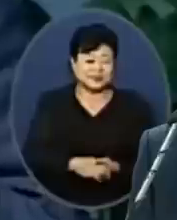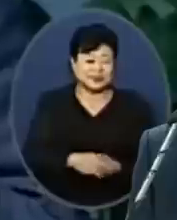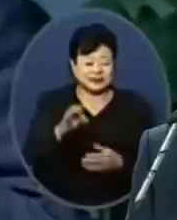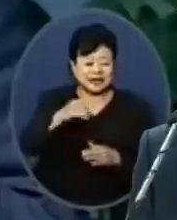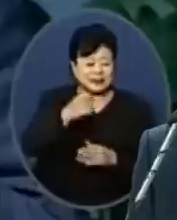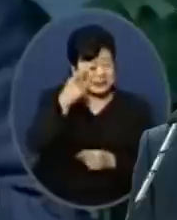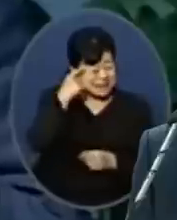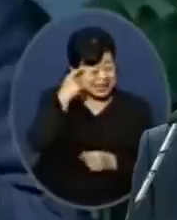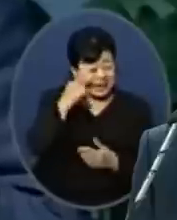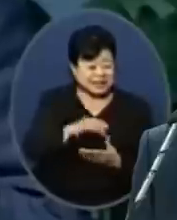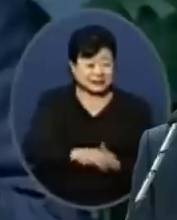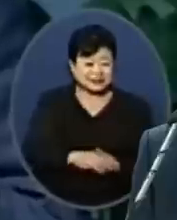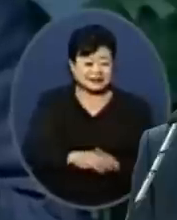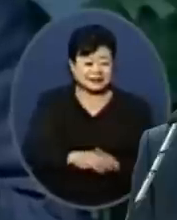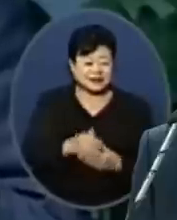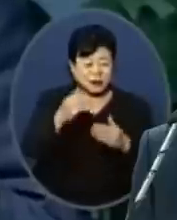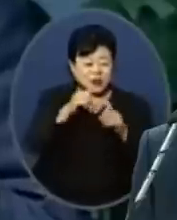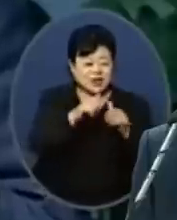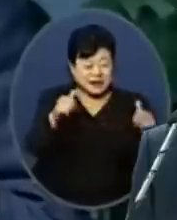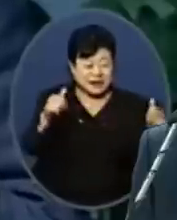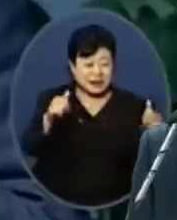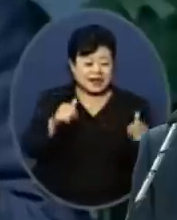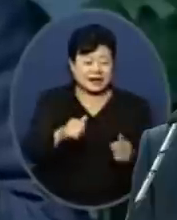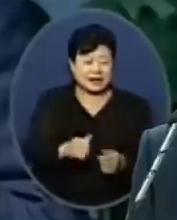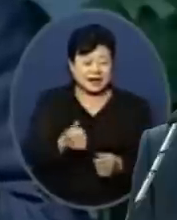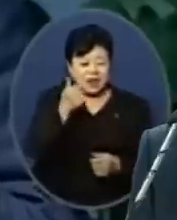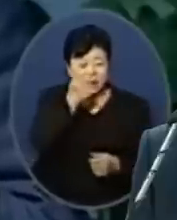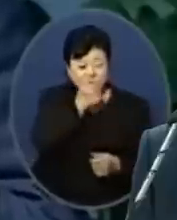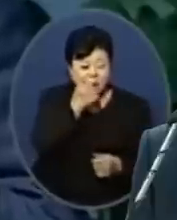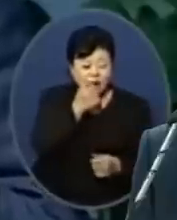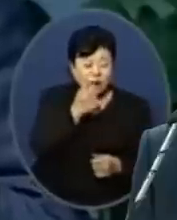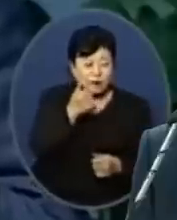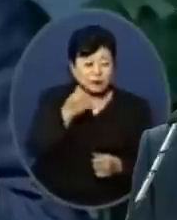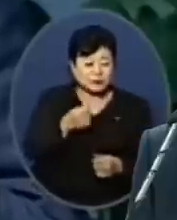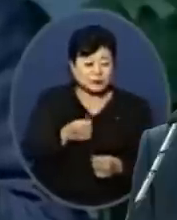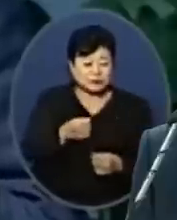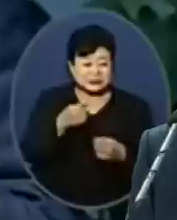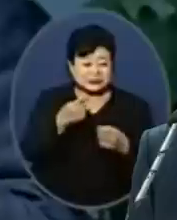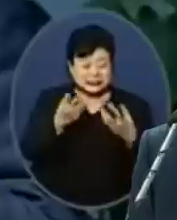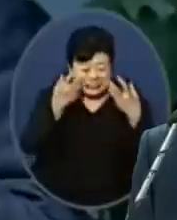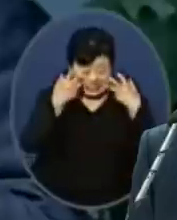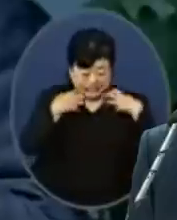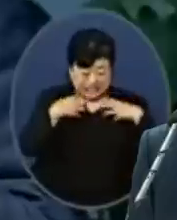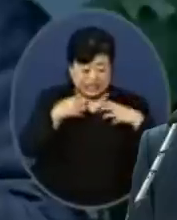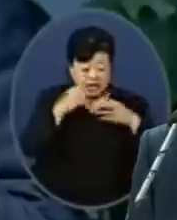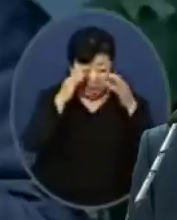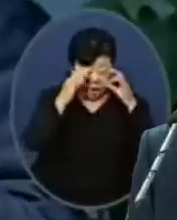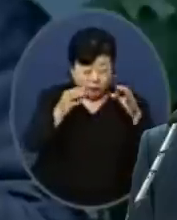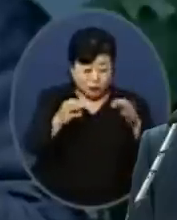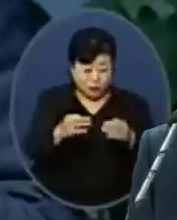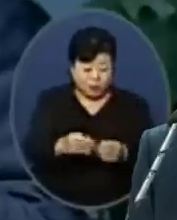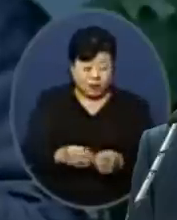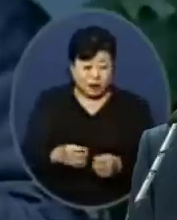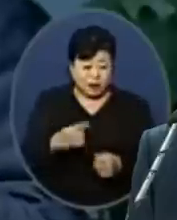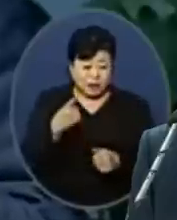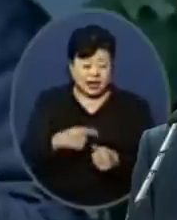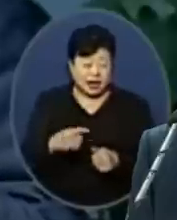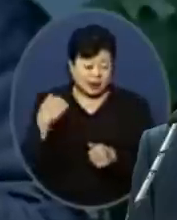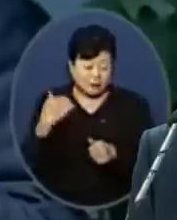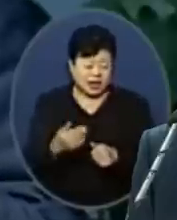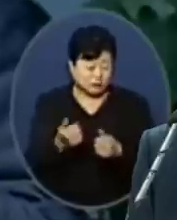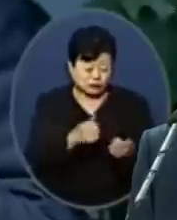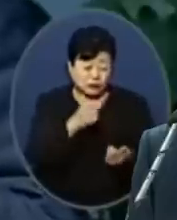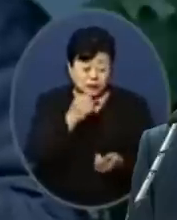다윗의 생각에는 골리앗이 곰과 사자와 같이 보이고 단칼에 곰과 사자를 뵐 수 있다고